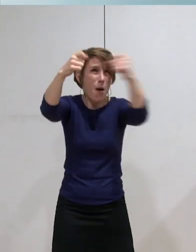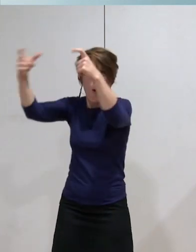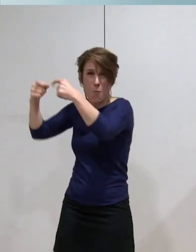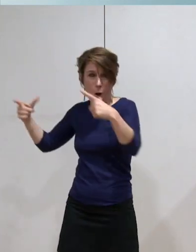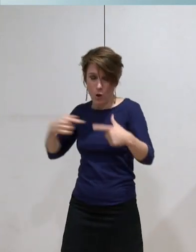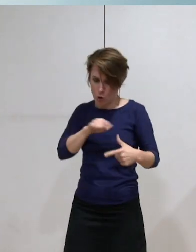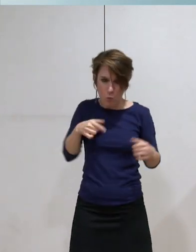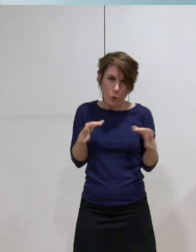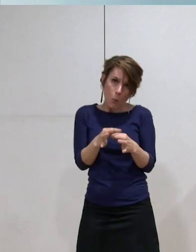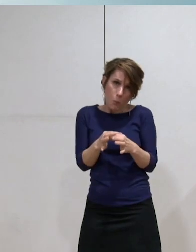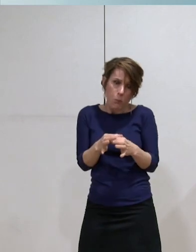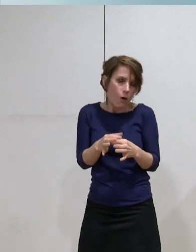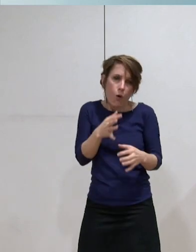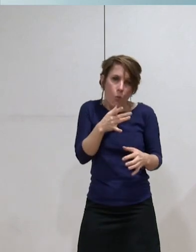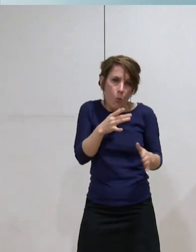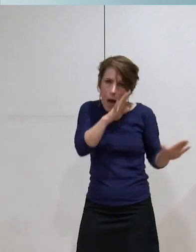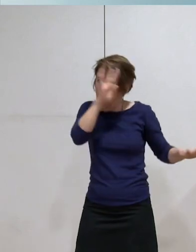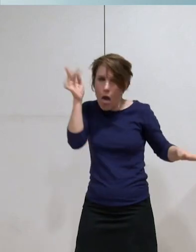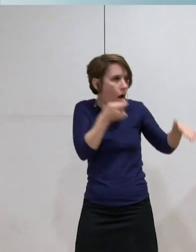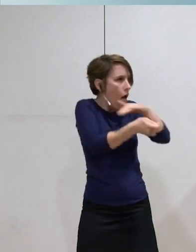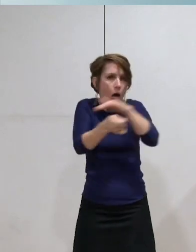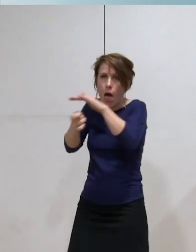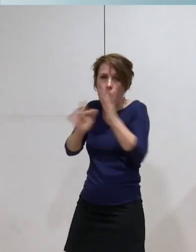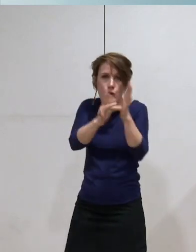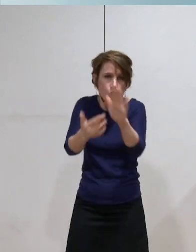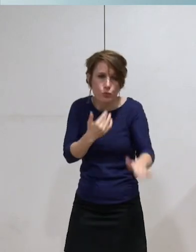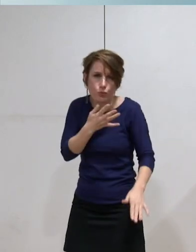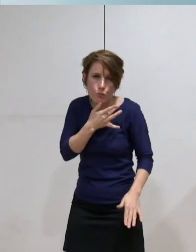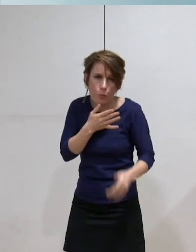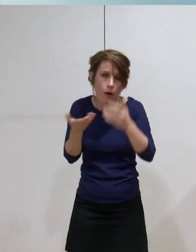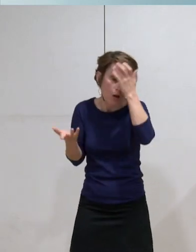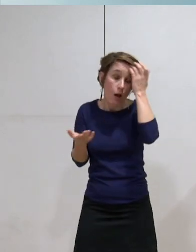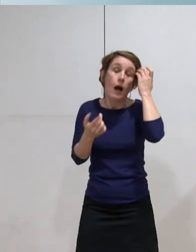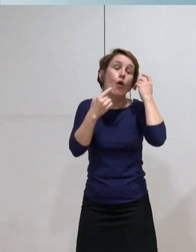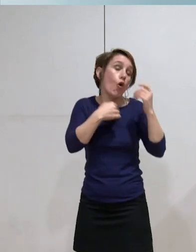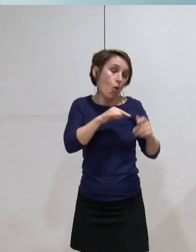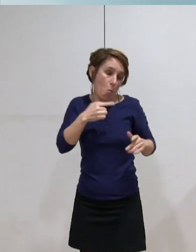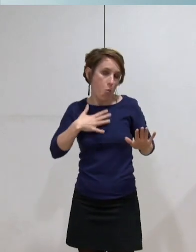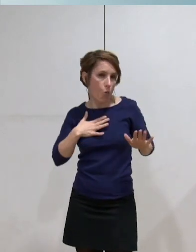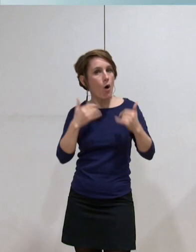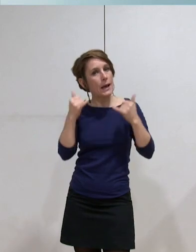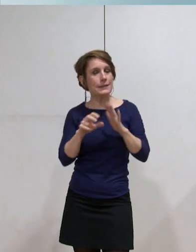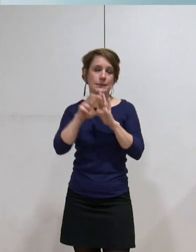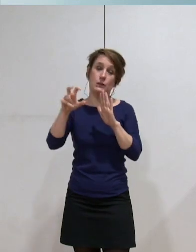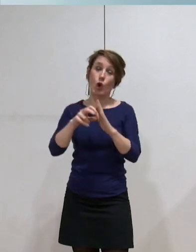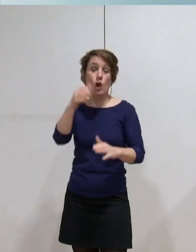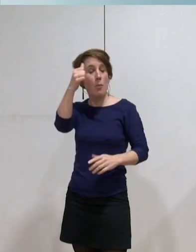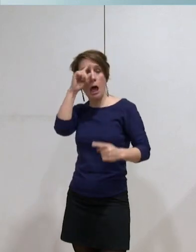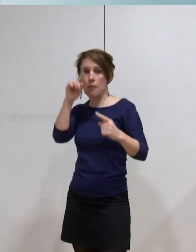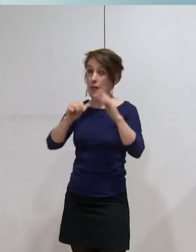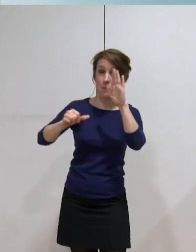domaines alors pour ma part je pense que Grenoble a une particularité je vais l'apprendre à personne c'est que nous sommes une ville de